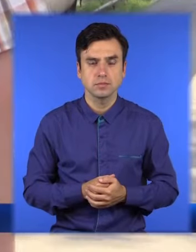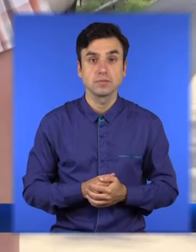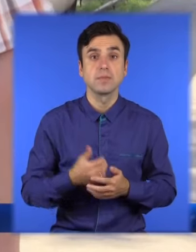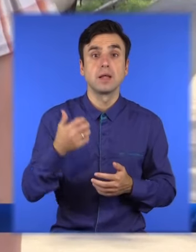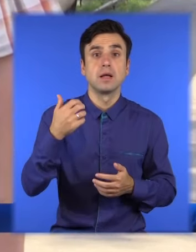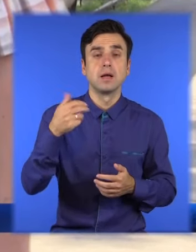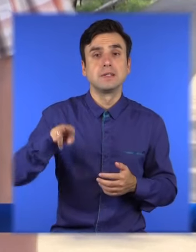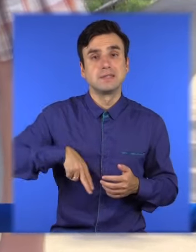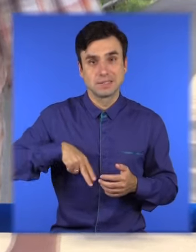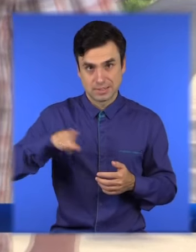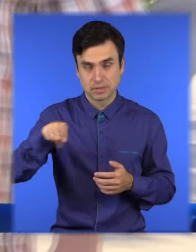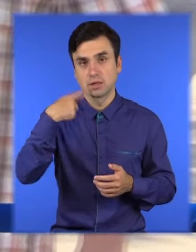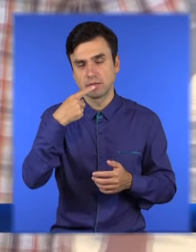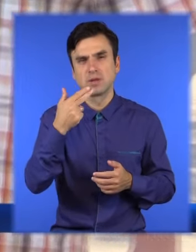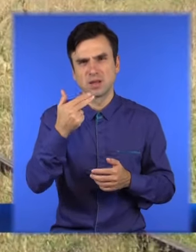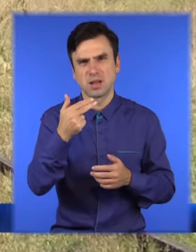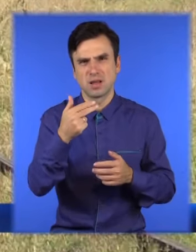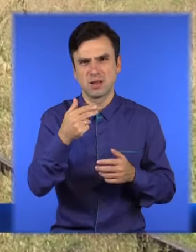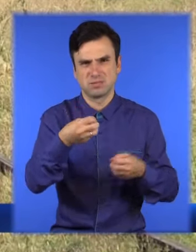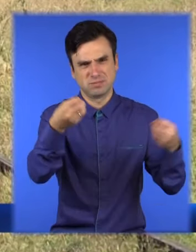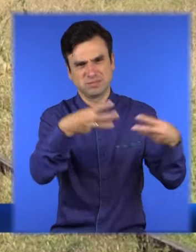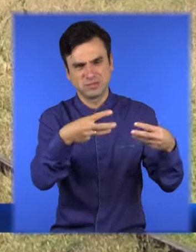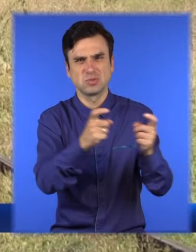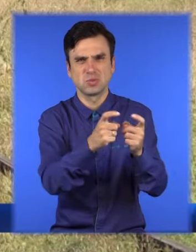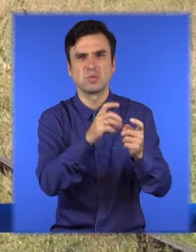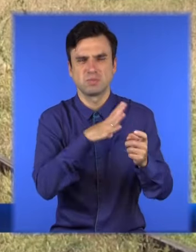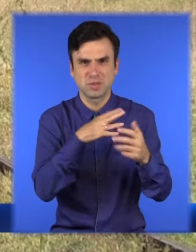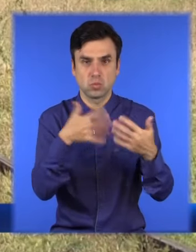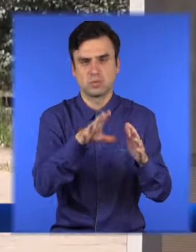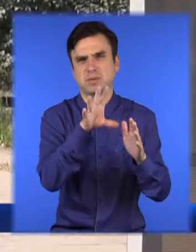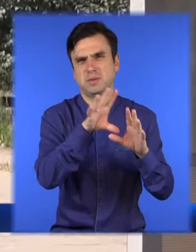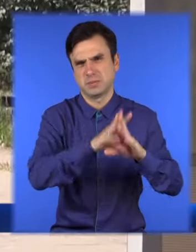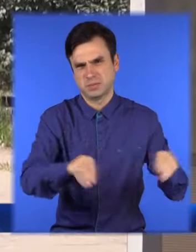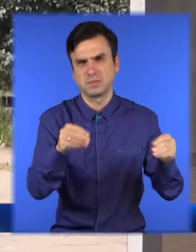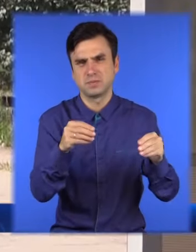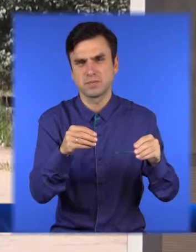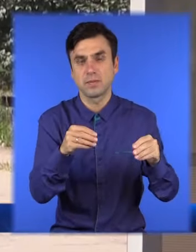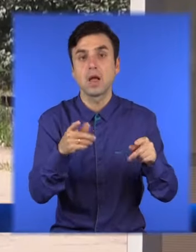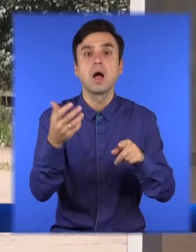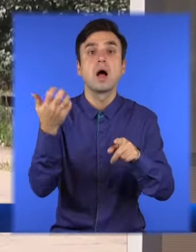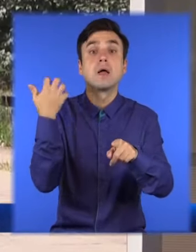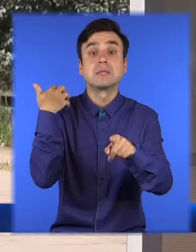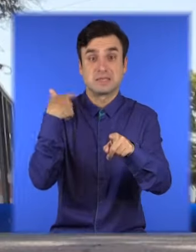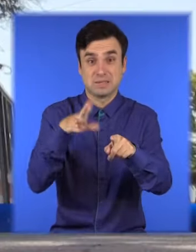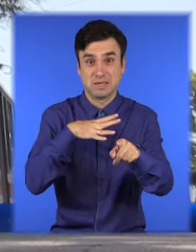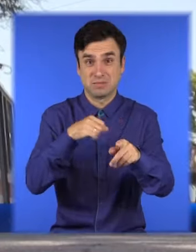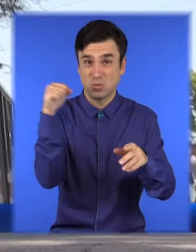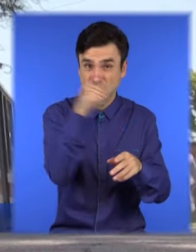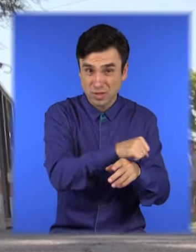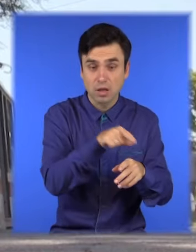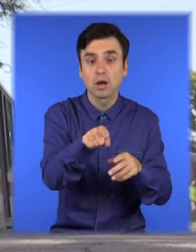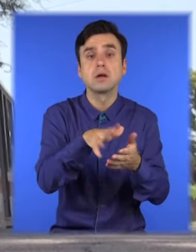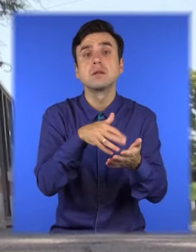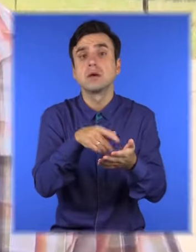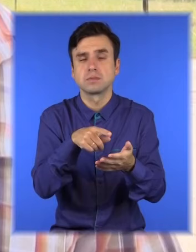підприємства каже, конфлікт дійсно був, але вже вичерпаний. Щодо долі начальниці станції не говорять, тільки обіцяють, проводитимуть з усіма